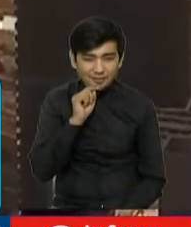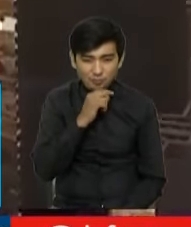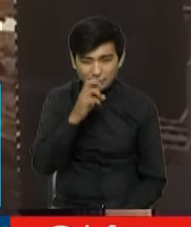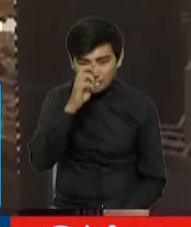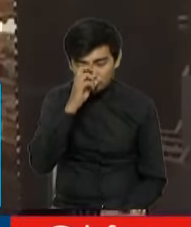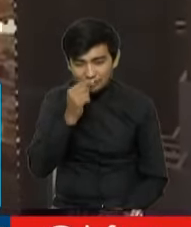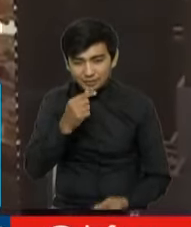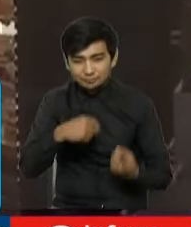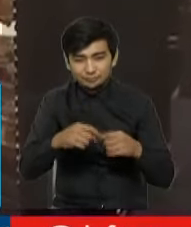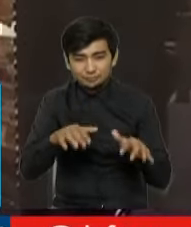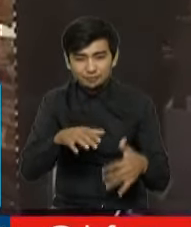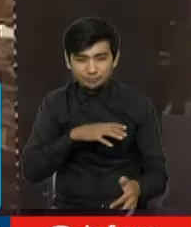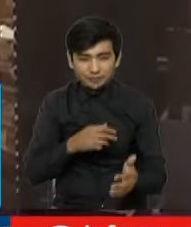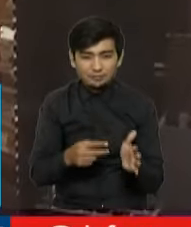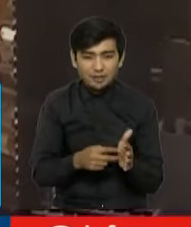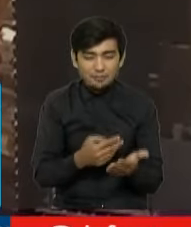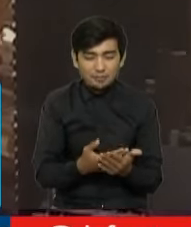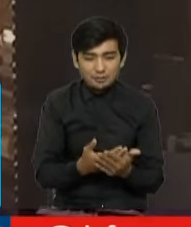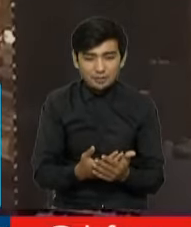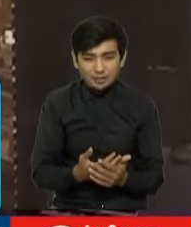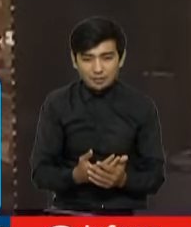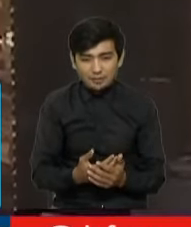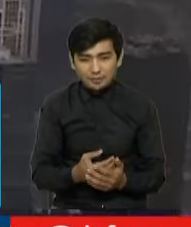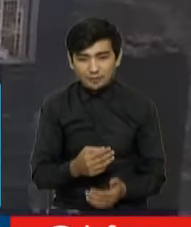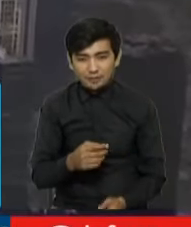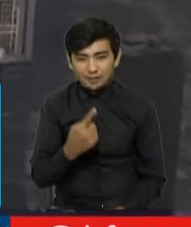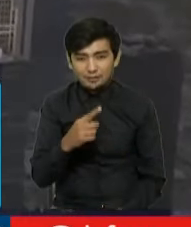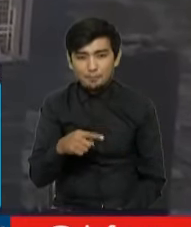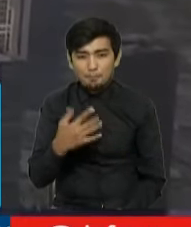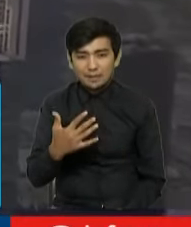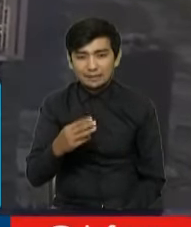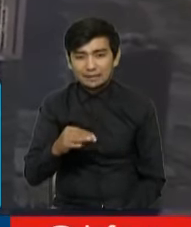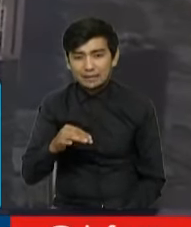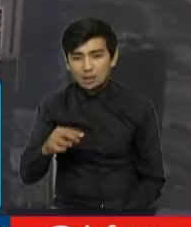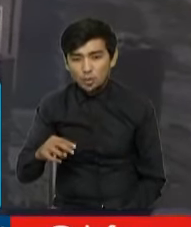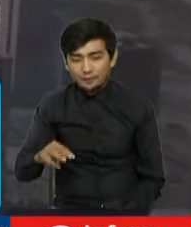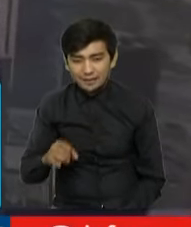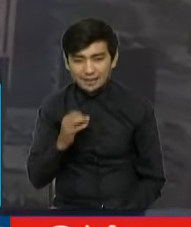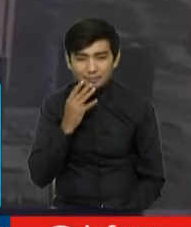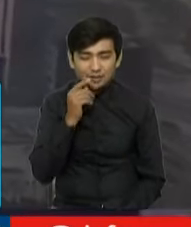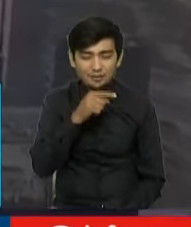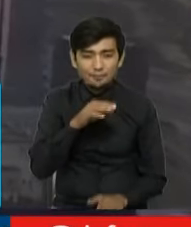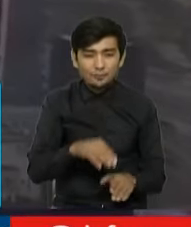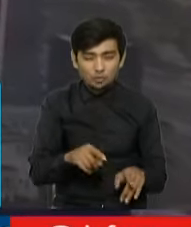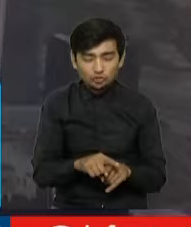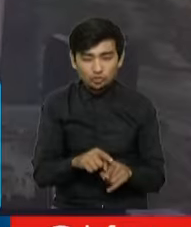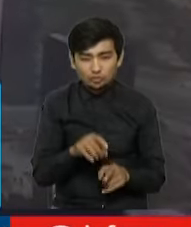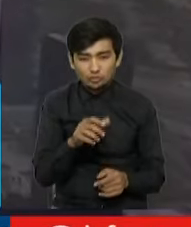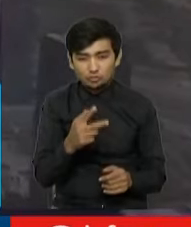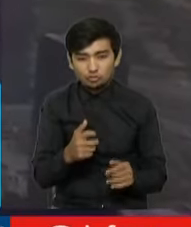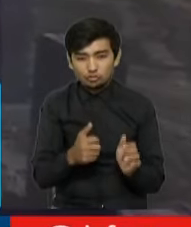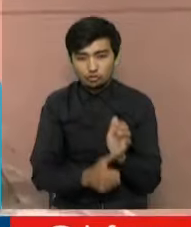государству возвращены активы на сумму более 1,5 триллиона тенге, в том числе из-за рубежа свыше